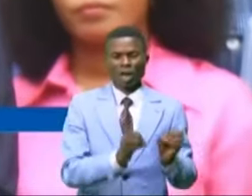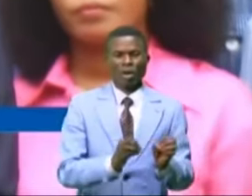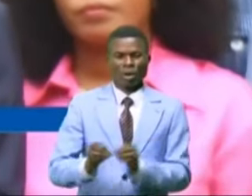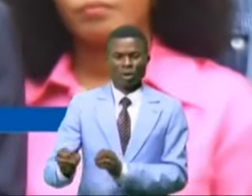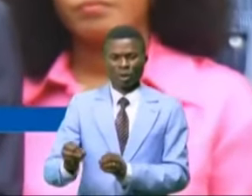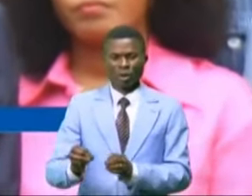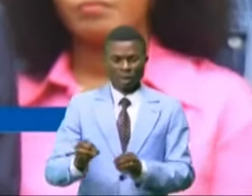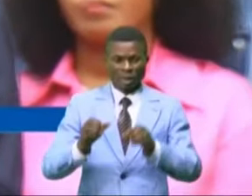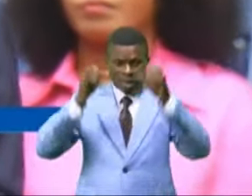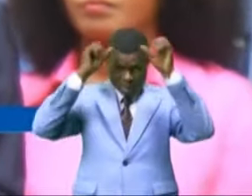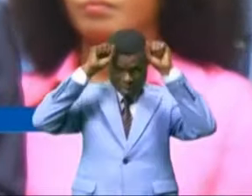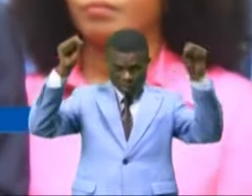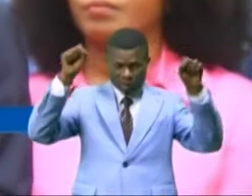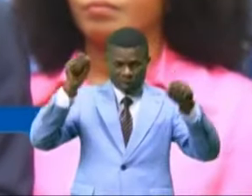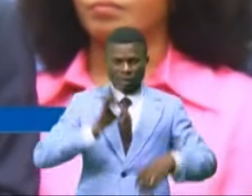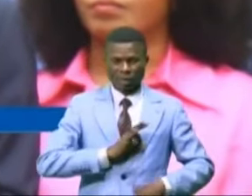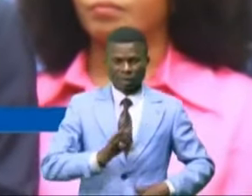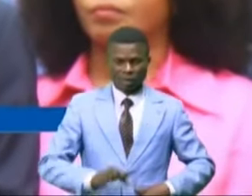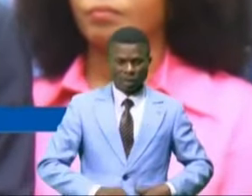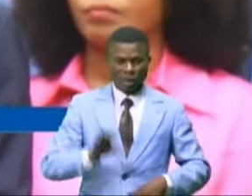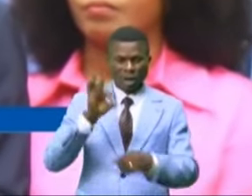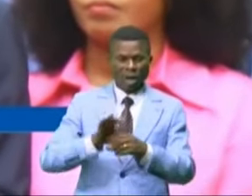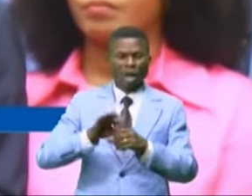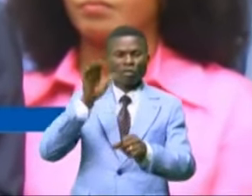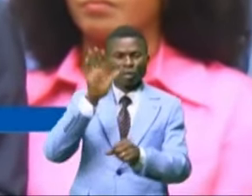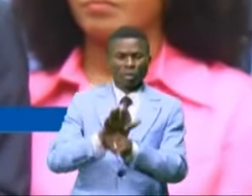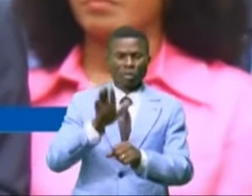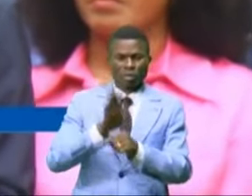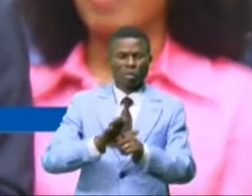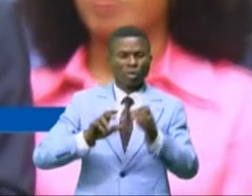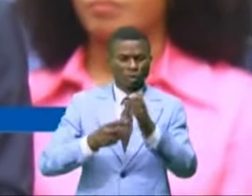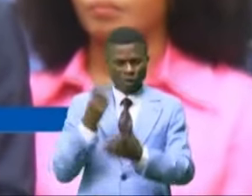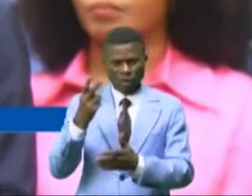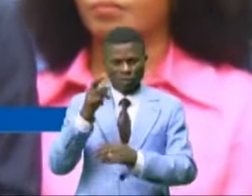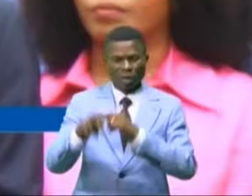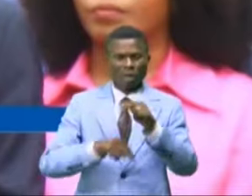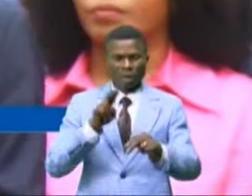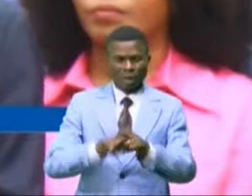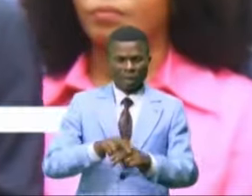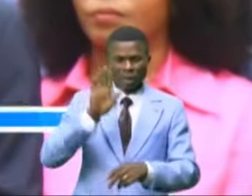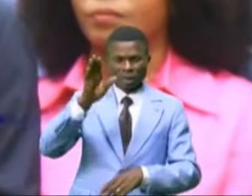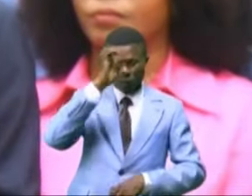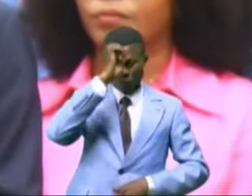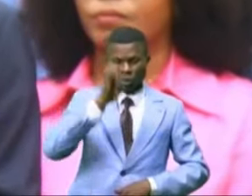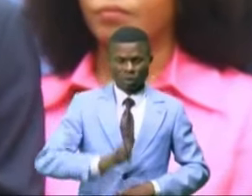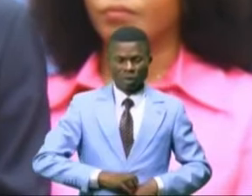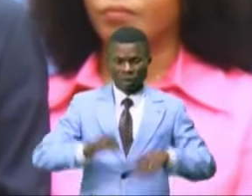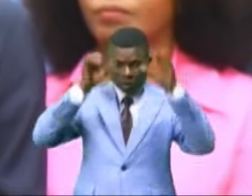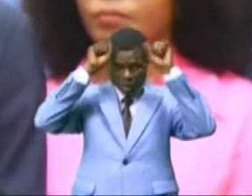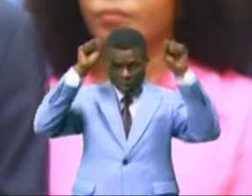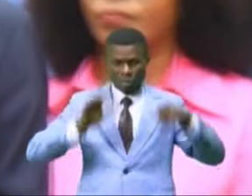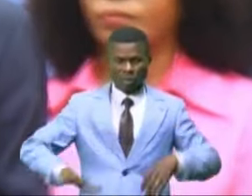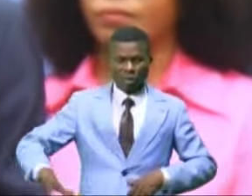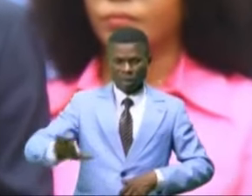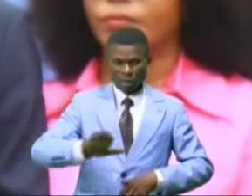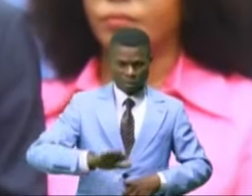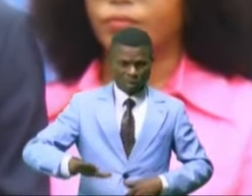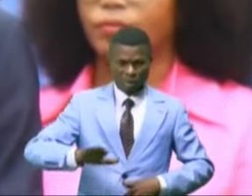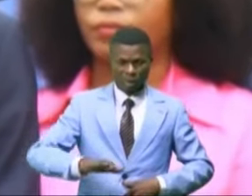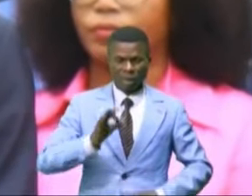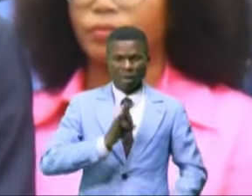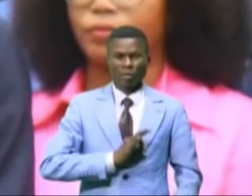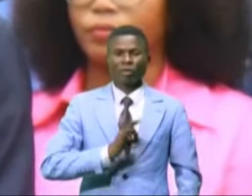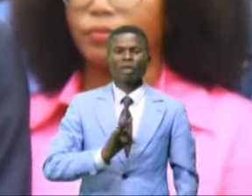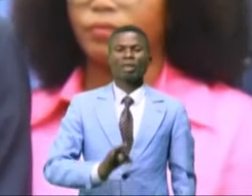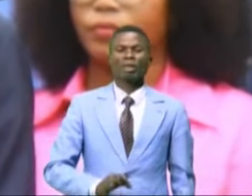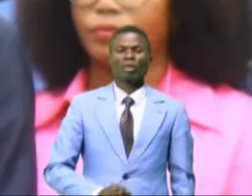la présidentielle avec la réélection massive et nationale de son Excellence Monsieur le Président de la République Félix